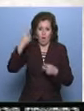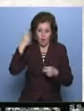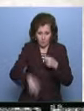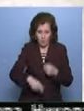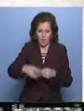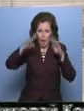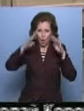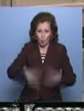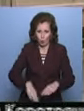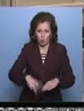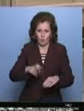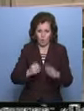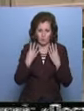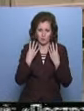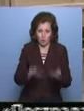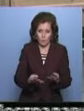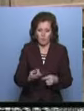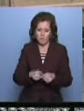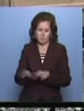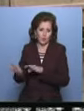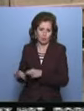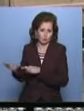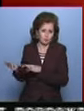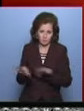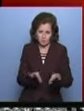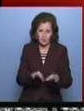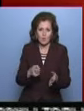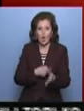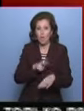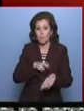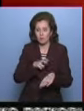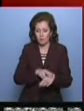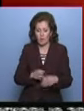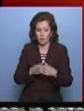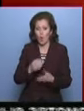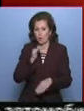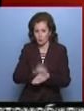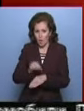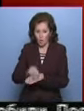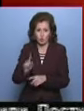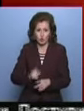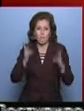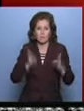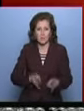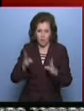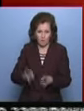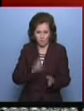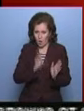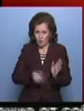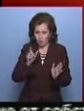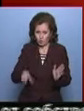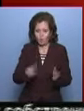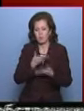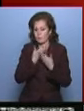заграждение. К месту происшествия сразу выехала следственная оперативная группа. Установлено, что пострадавших граждан нет.